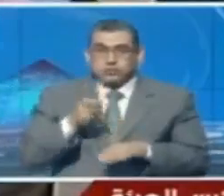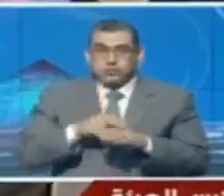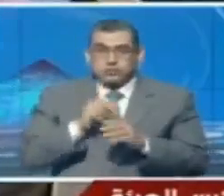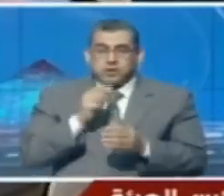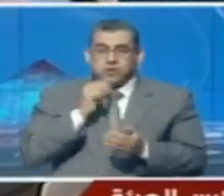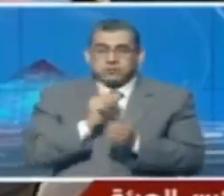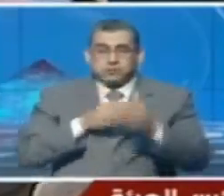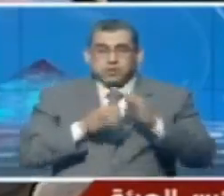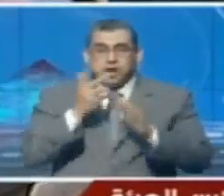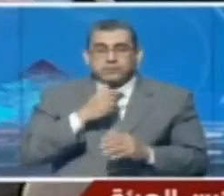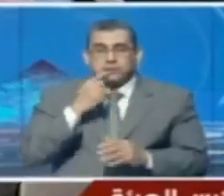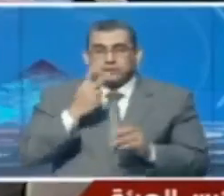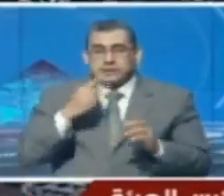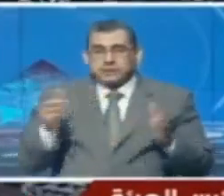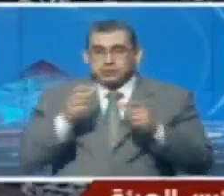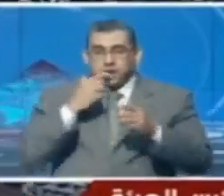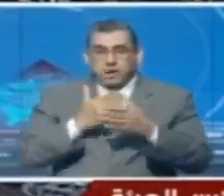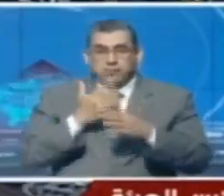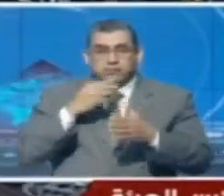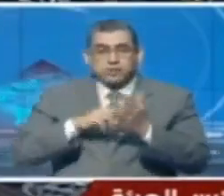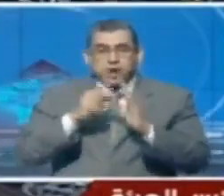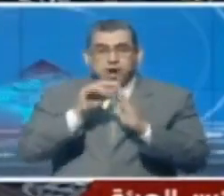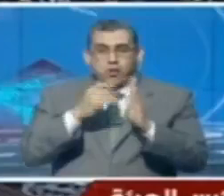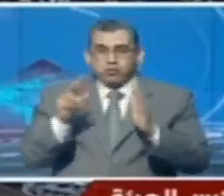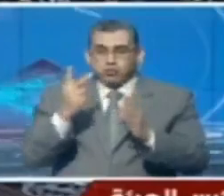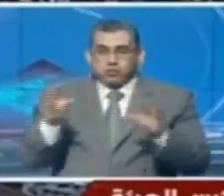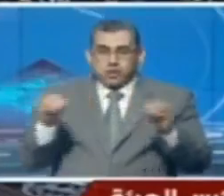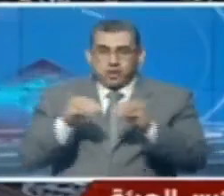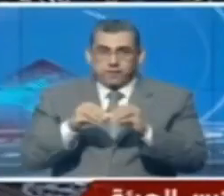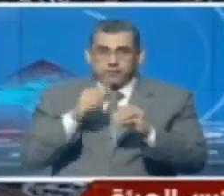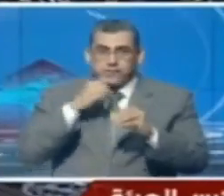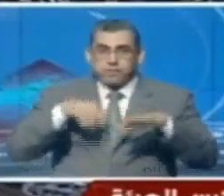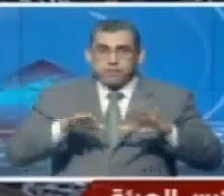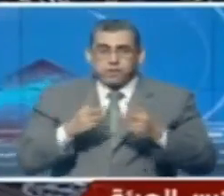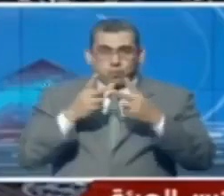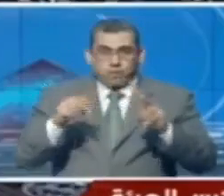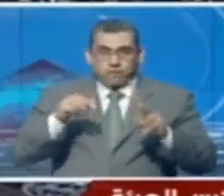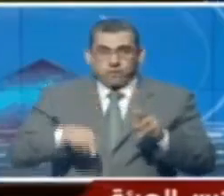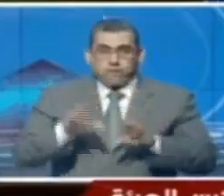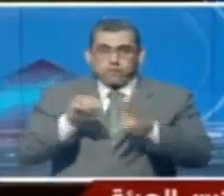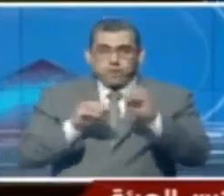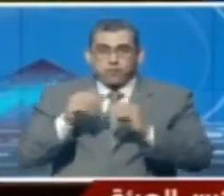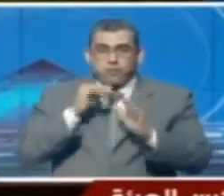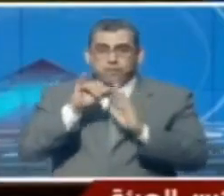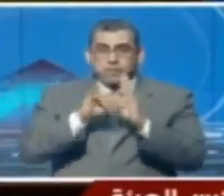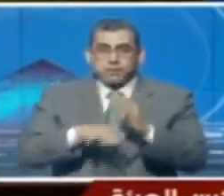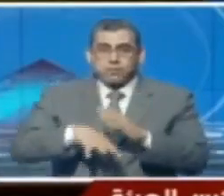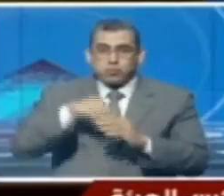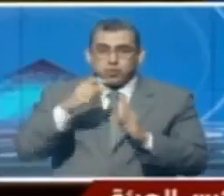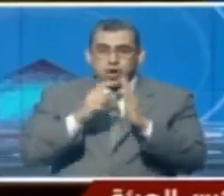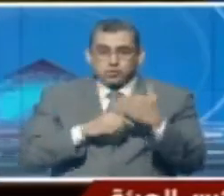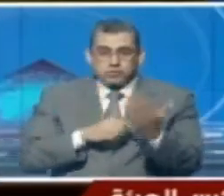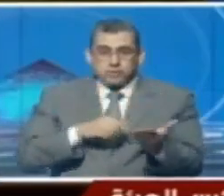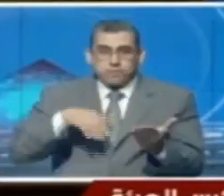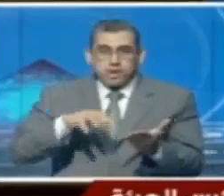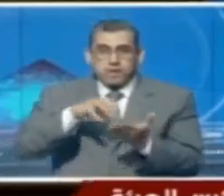مدة لا تقل عن سنتين أو إحدى هاتين العقوبتين. المجلس وافق على مجموع مواد مشروع هذا القانون وأحاله لمجلس